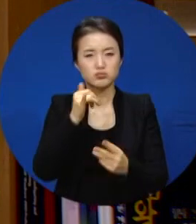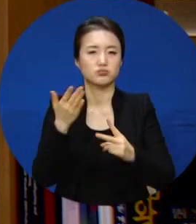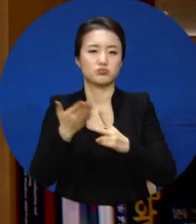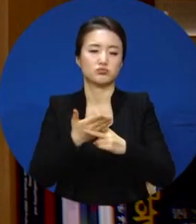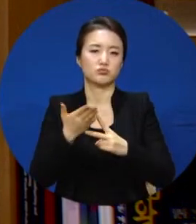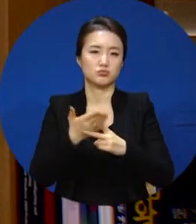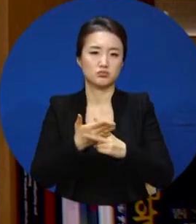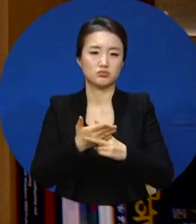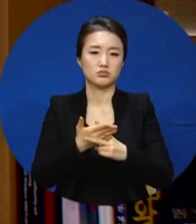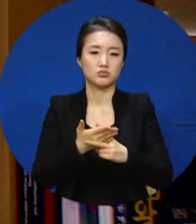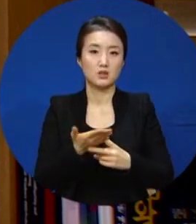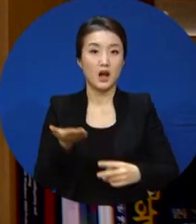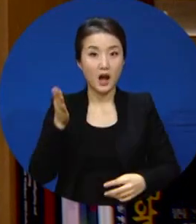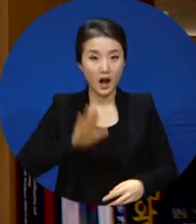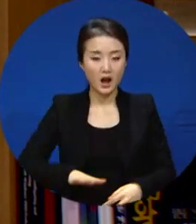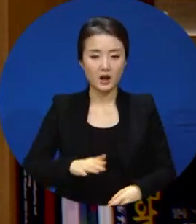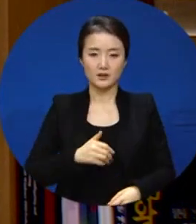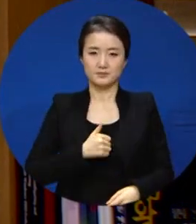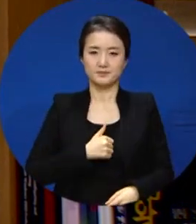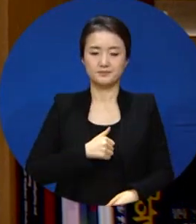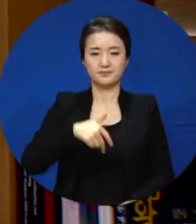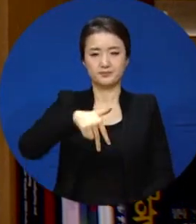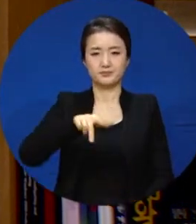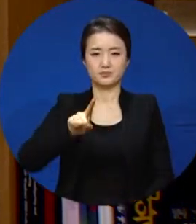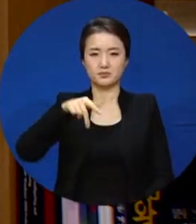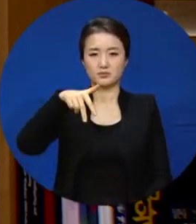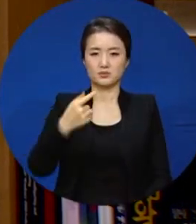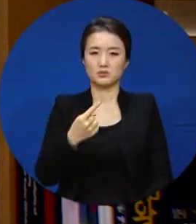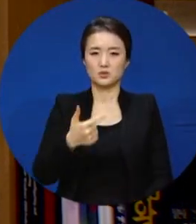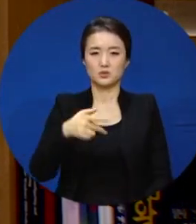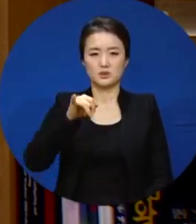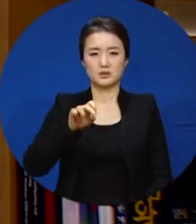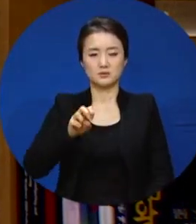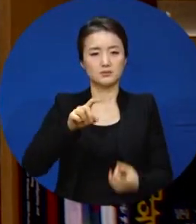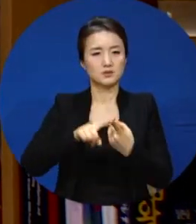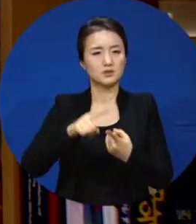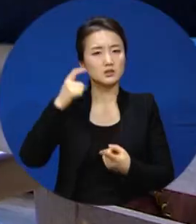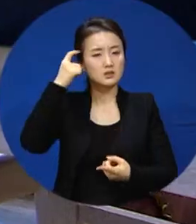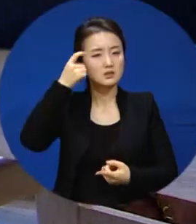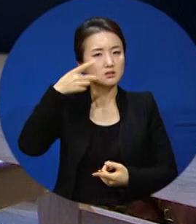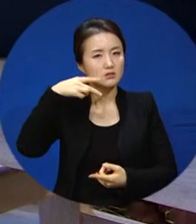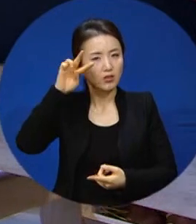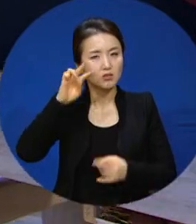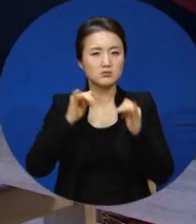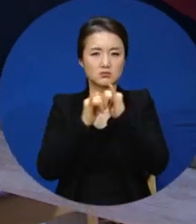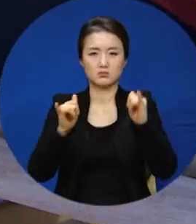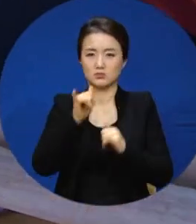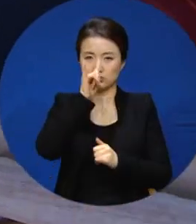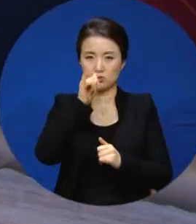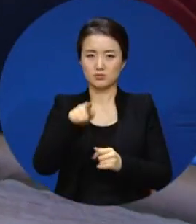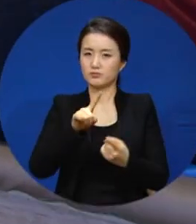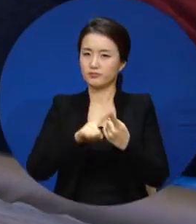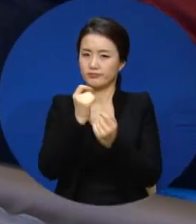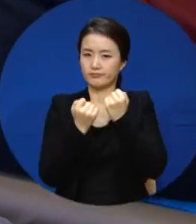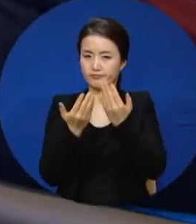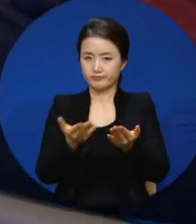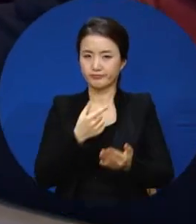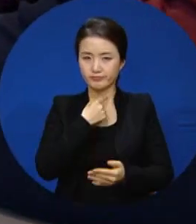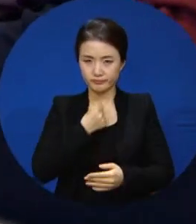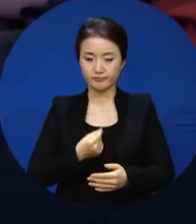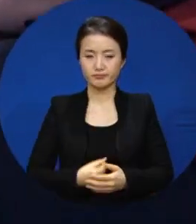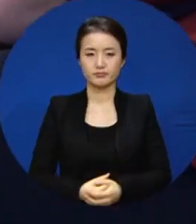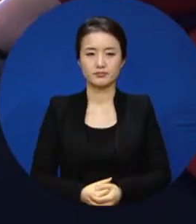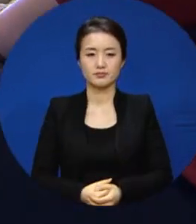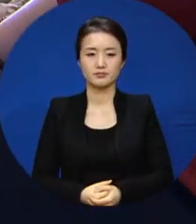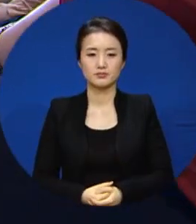해석을 약간 잘 못하는 측면이 있어 언제 그 얘기 좀 해 드릴 건데 요즘 도어 많이 있습니다 옛날엔 훨씬 더 많았는데요 그